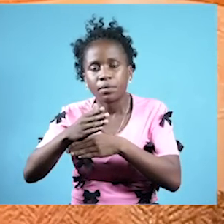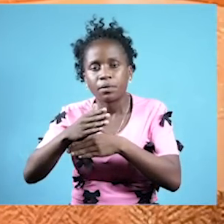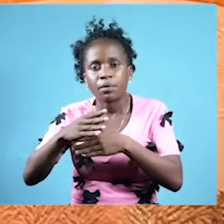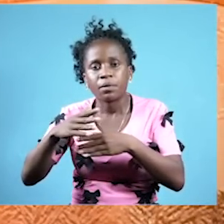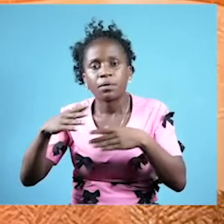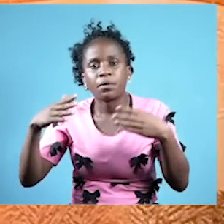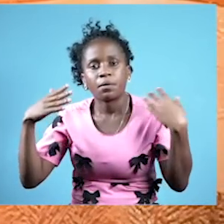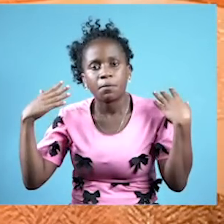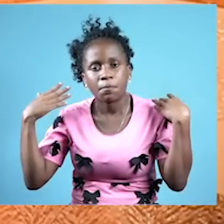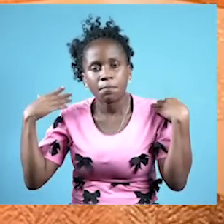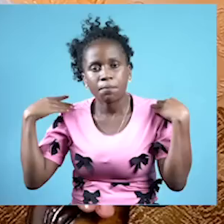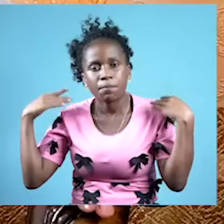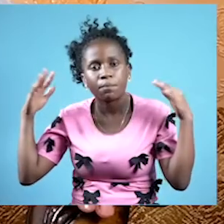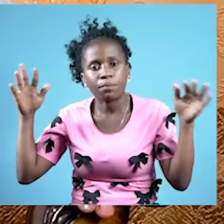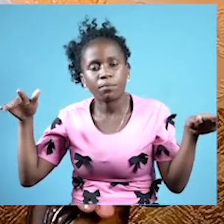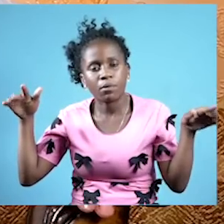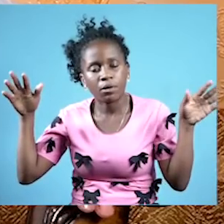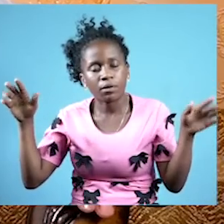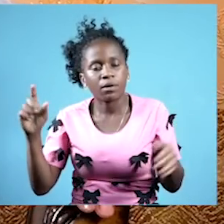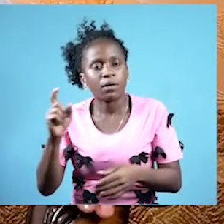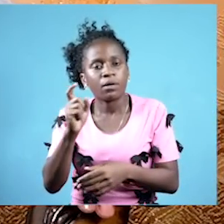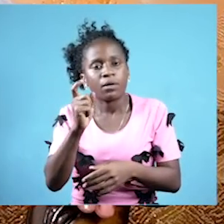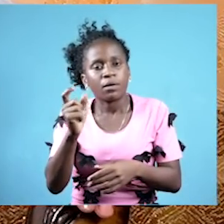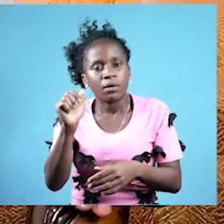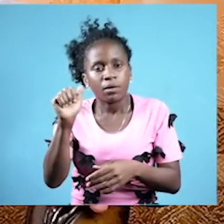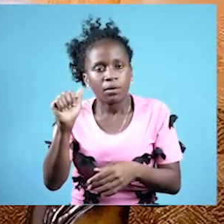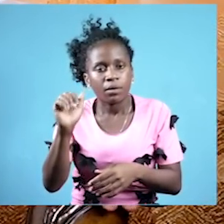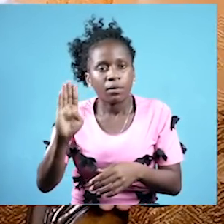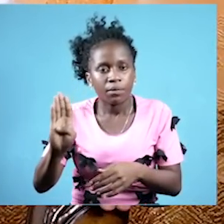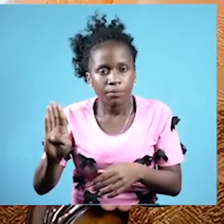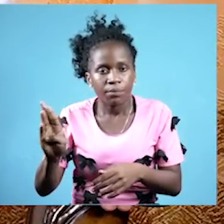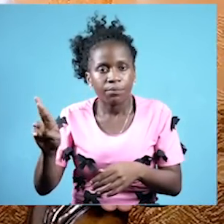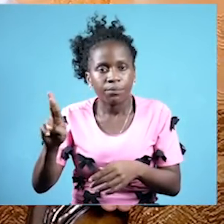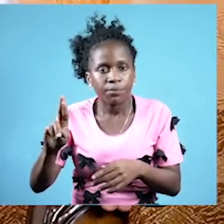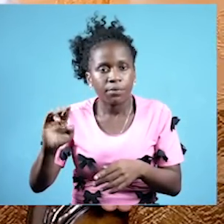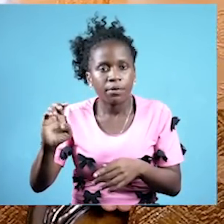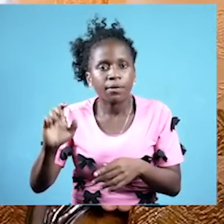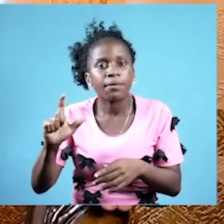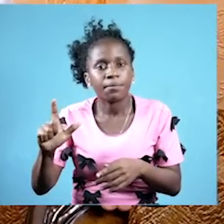Jibril, Gabriel, Archangel Gabriel,